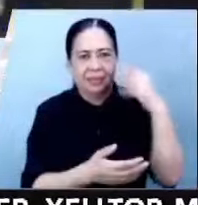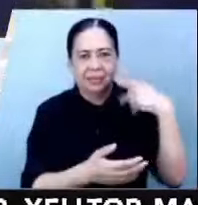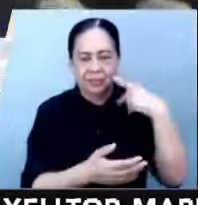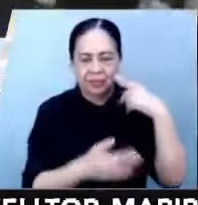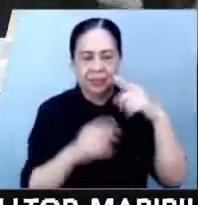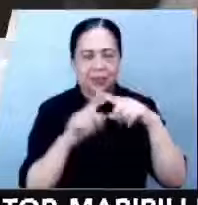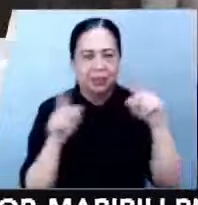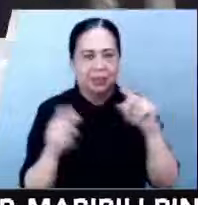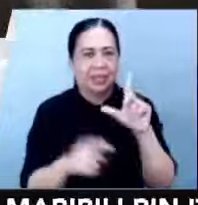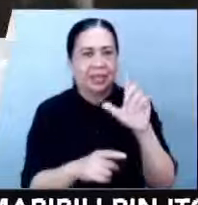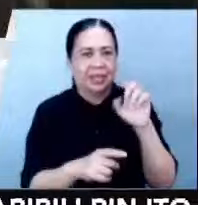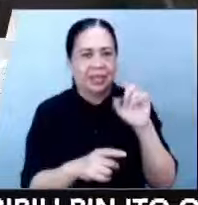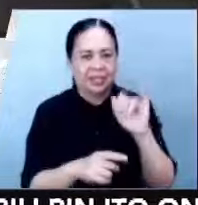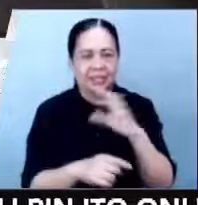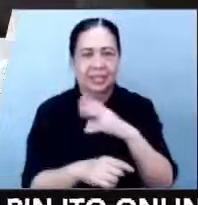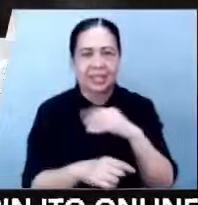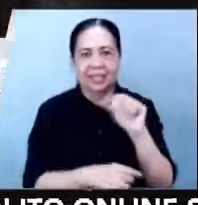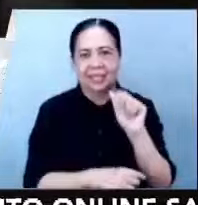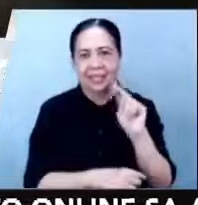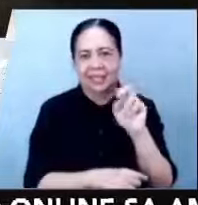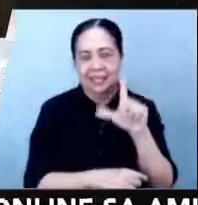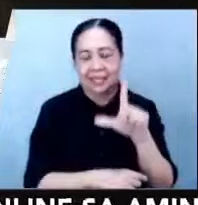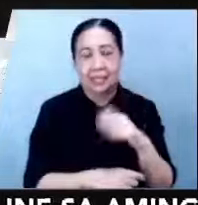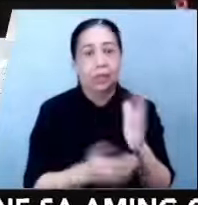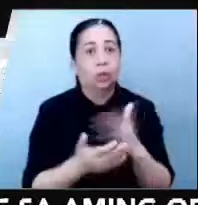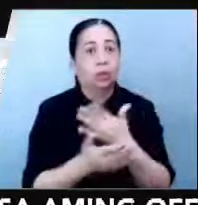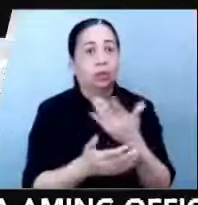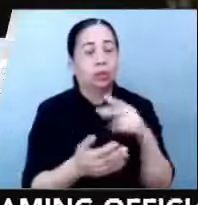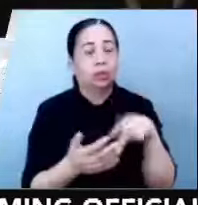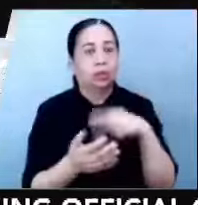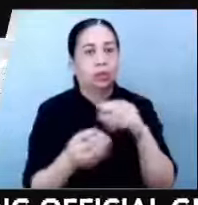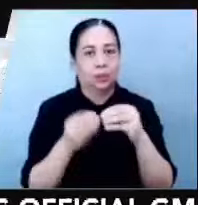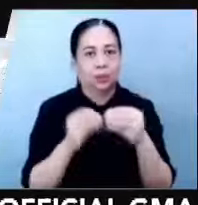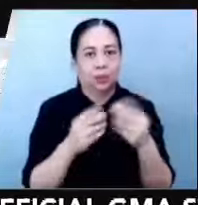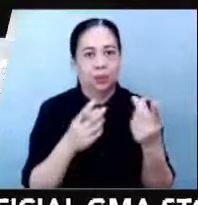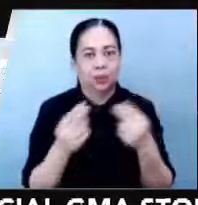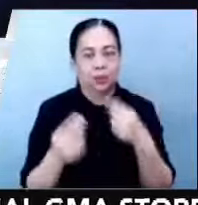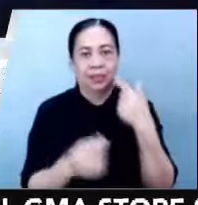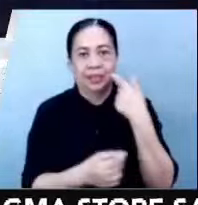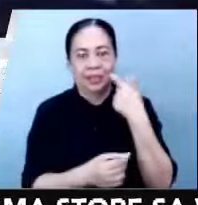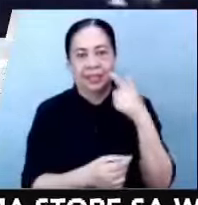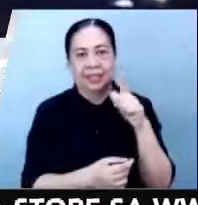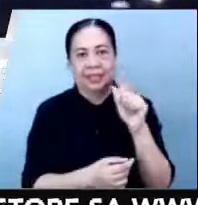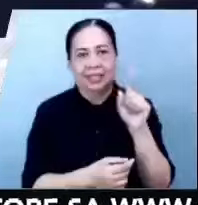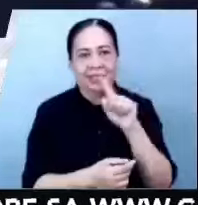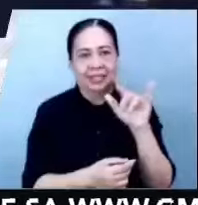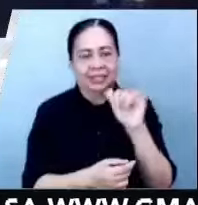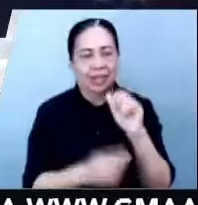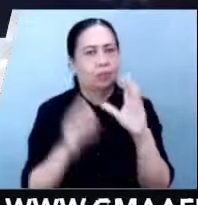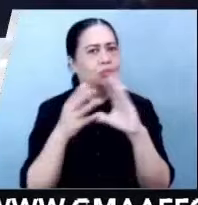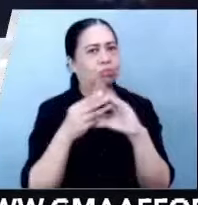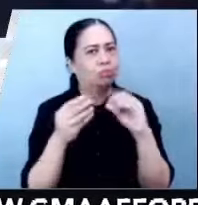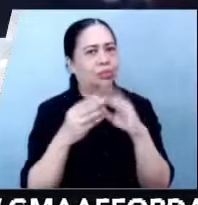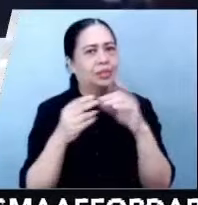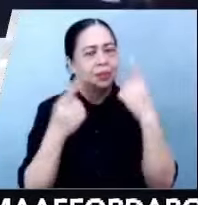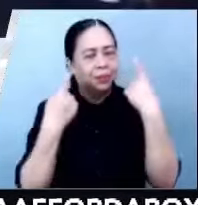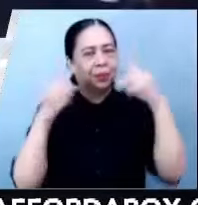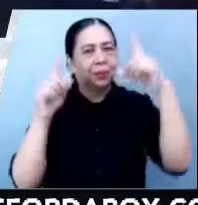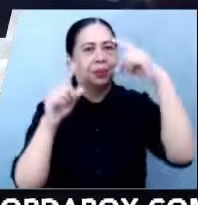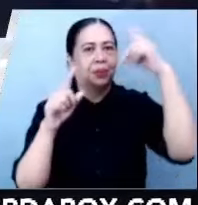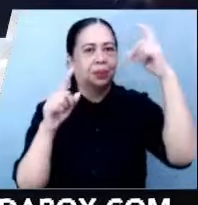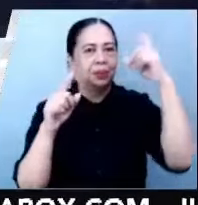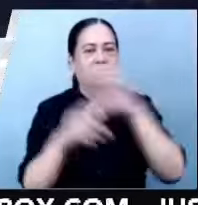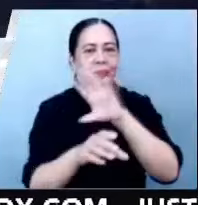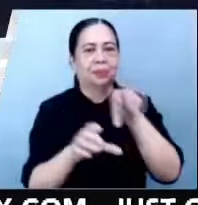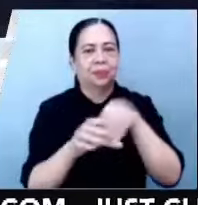at Angel. Song and dance number naman ang ginawa ni Glyza. Kwento nila, dream come true ang maging bahagi ng concert